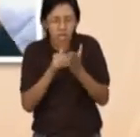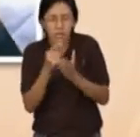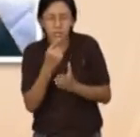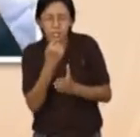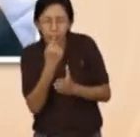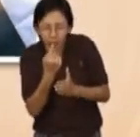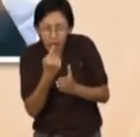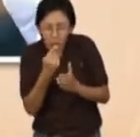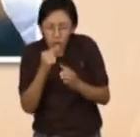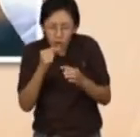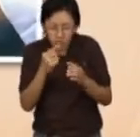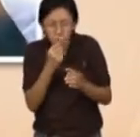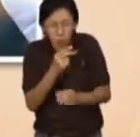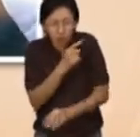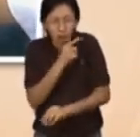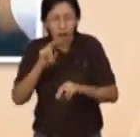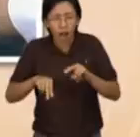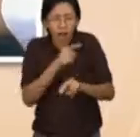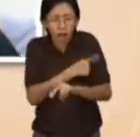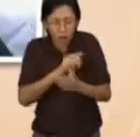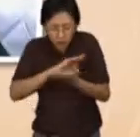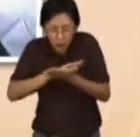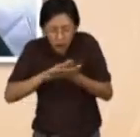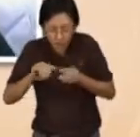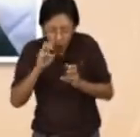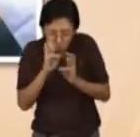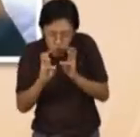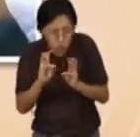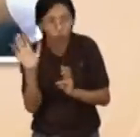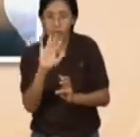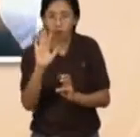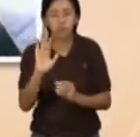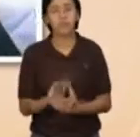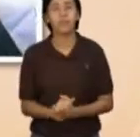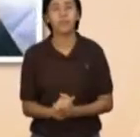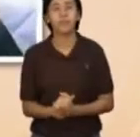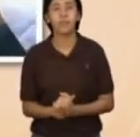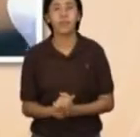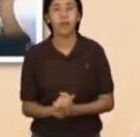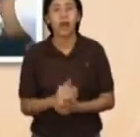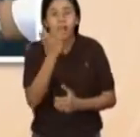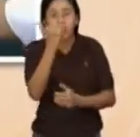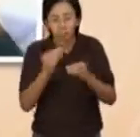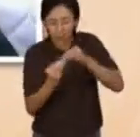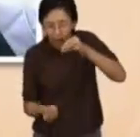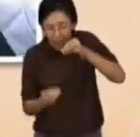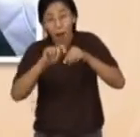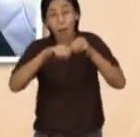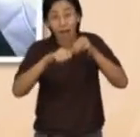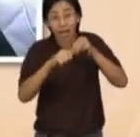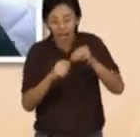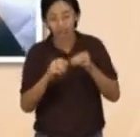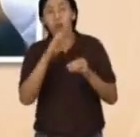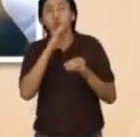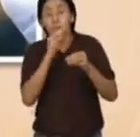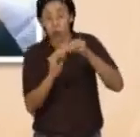มใช่ต้องดูไข่ขาวที่สะอาดด้วยนะฮะ อ๋อที่ต้องผูกได้อีกด้านนึงนี่คือเพื่อไม่ให้เขารั่วออกไปอ ี กด้